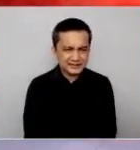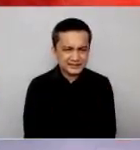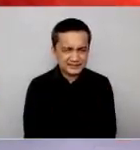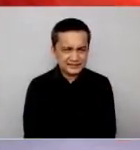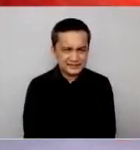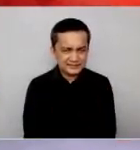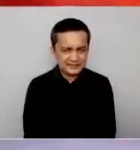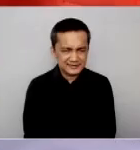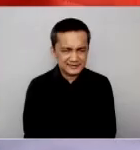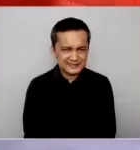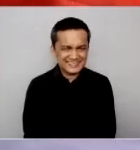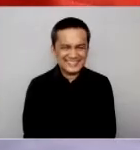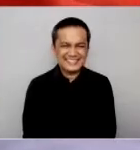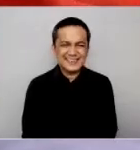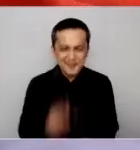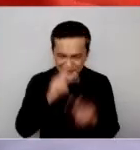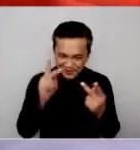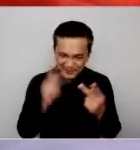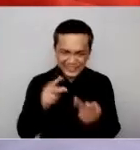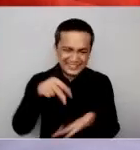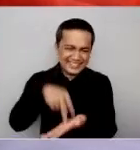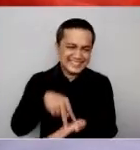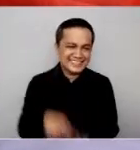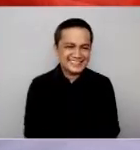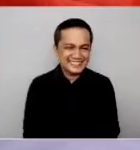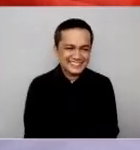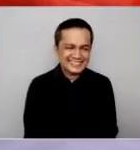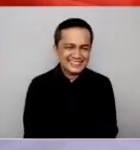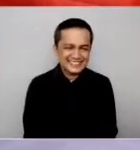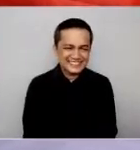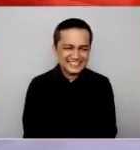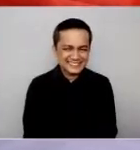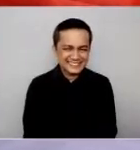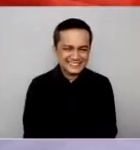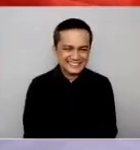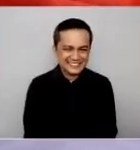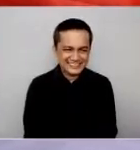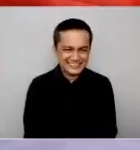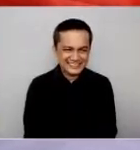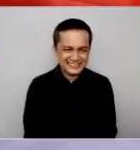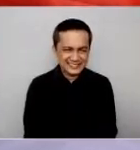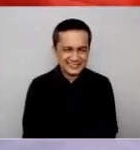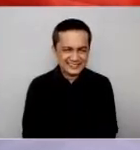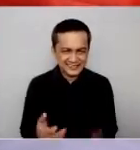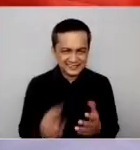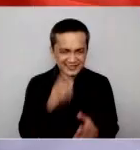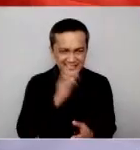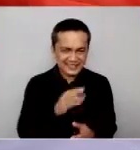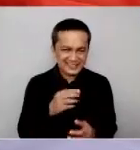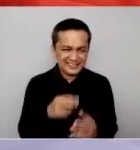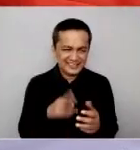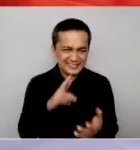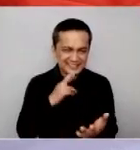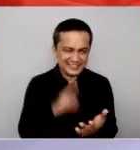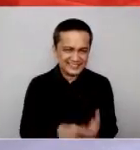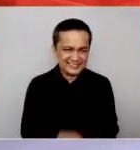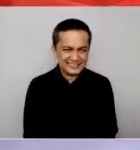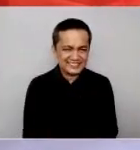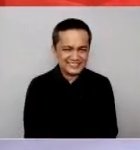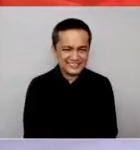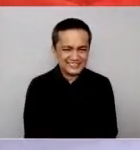Stance. Perfect stance. Okay. Baka ma... Time natin ha. Baka ma-break yung record dito. Huwag ka masyado ma-pressure ha. Inaasahan ka